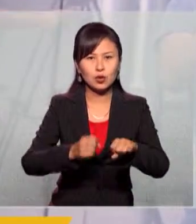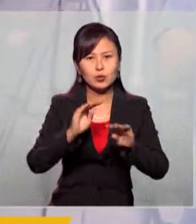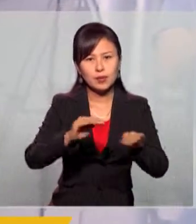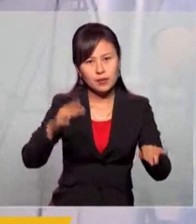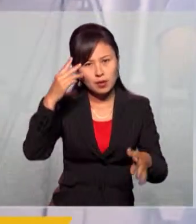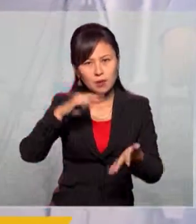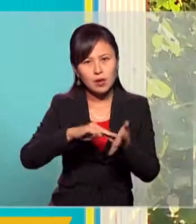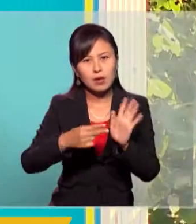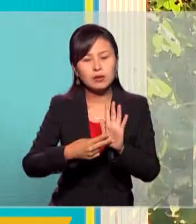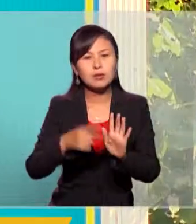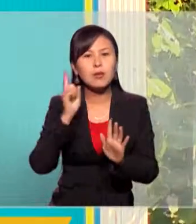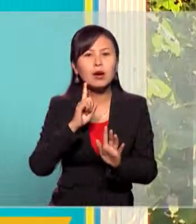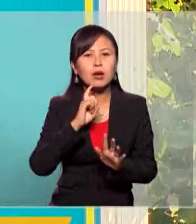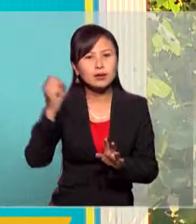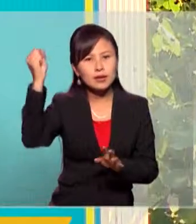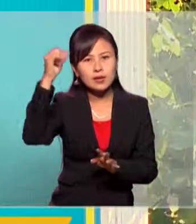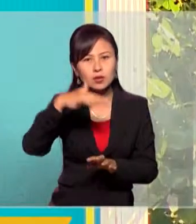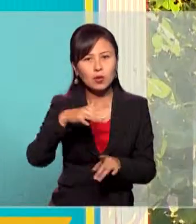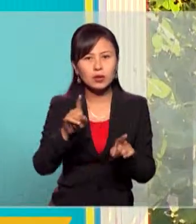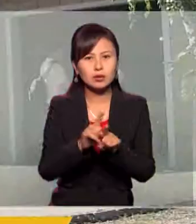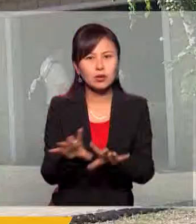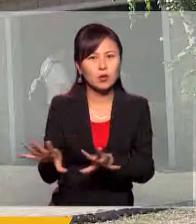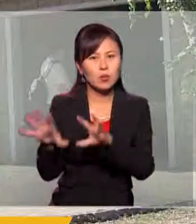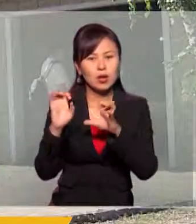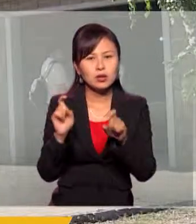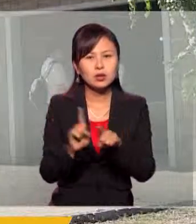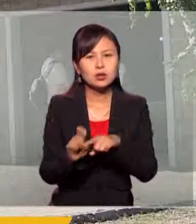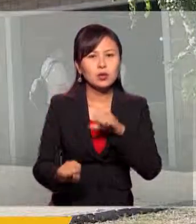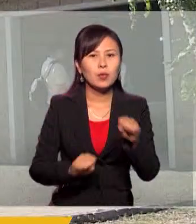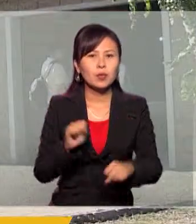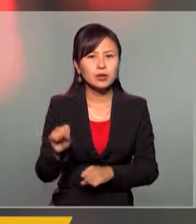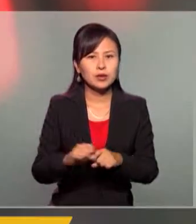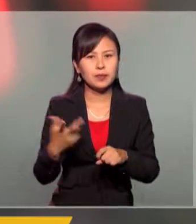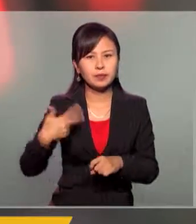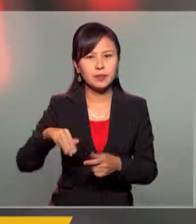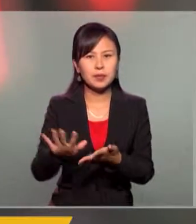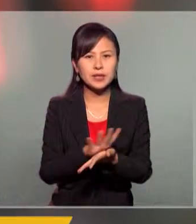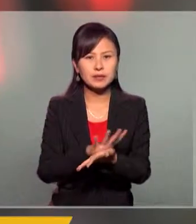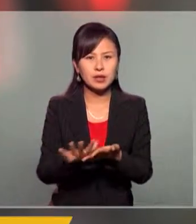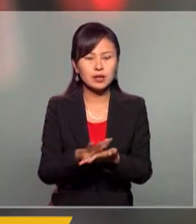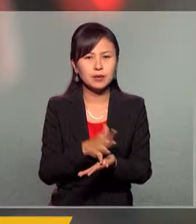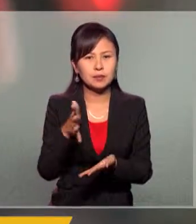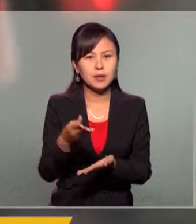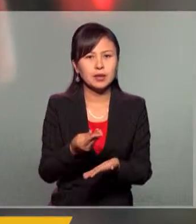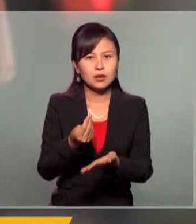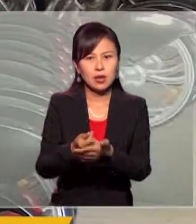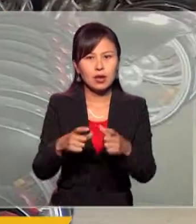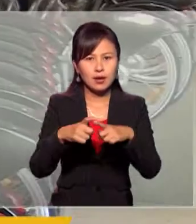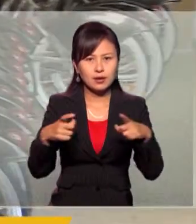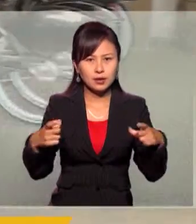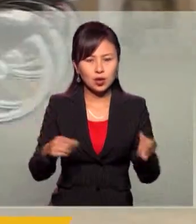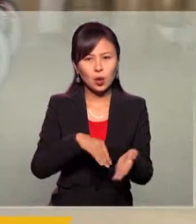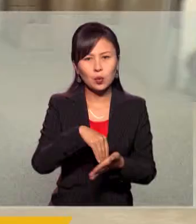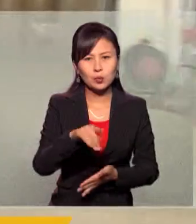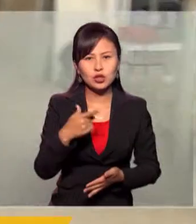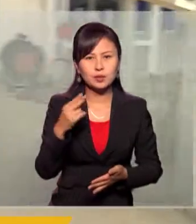арттыруды жоспарлап отыр. Күн энергиясынан қуат алатын көліктің алғашқы жарты сағаты тегін. Ол үшін 5000 теңгеге карточкасын сатып